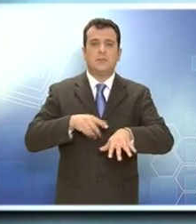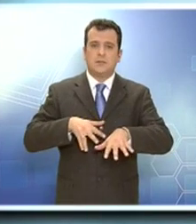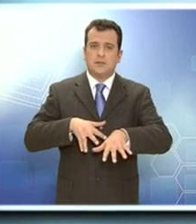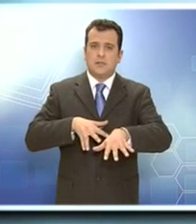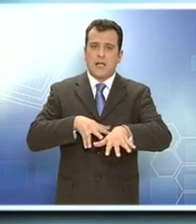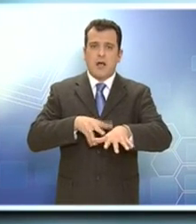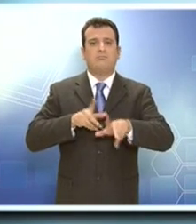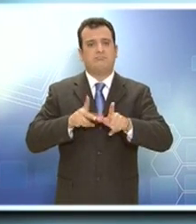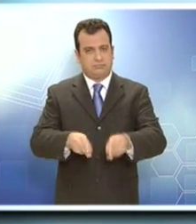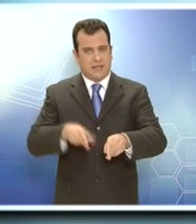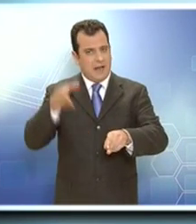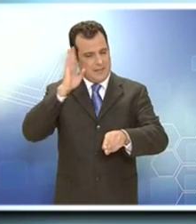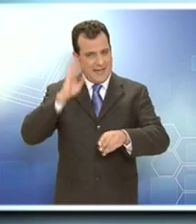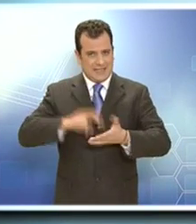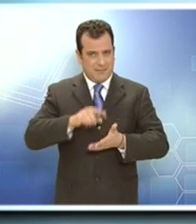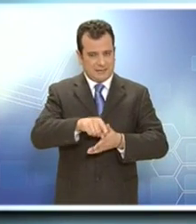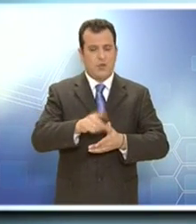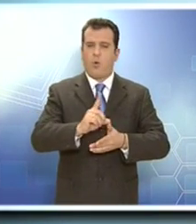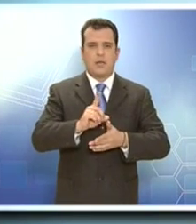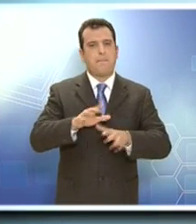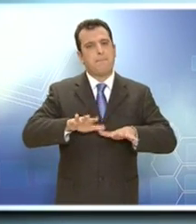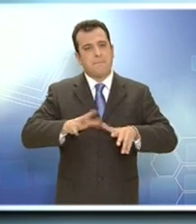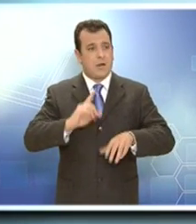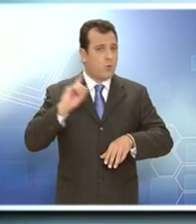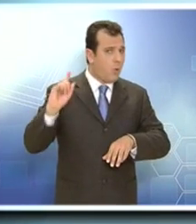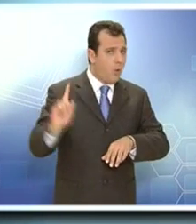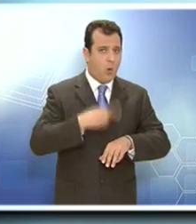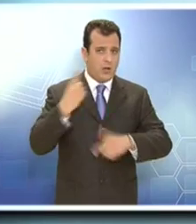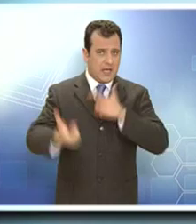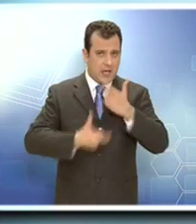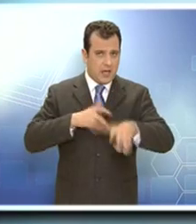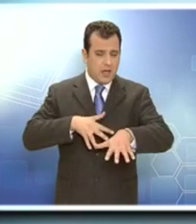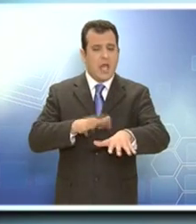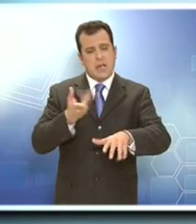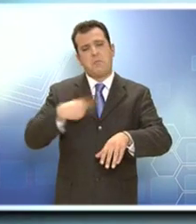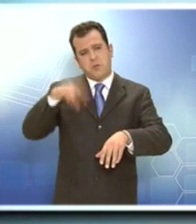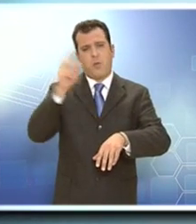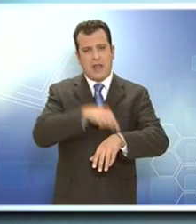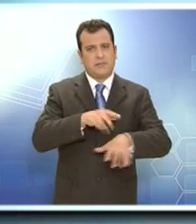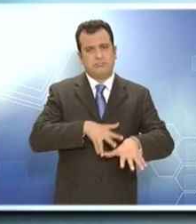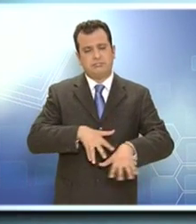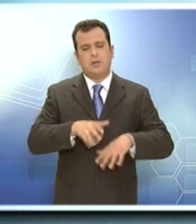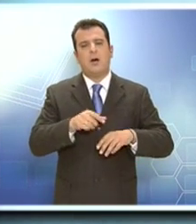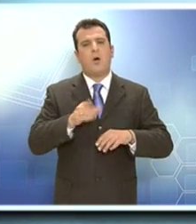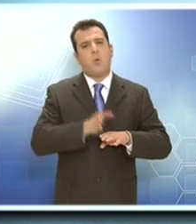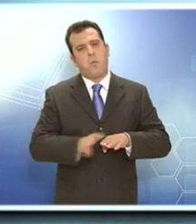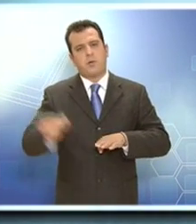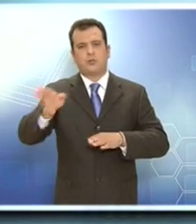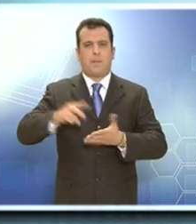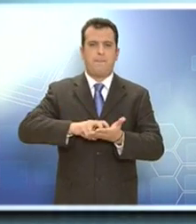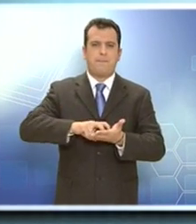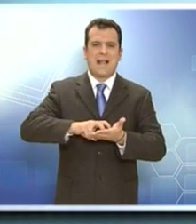σταματήσουν στην Αμερικάνικη Πρεσβεία, αλλά είναι πολύ πιθανό όλοι οι διαδηλωτές ή τουλάχιστον αρκετά από τα μπλοκ να κατευθυνθούν προς την